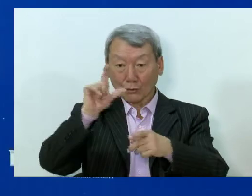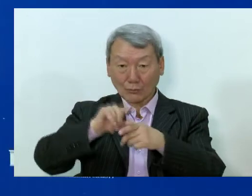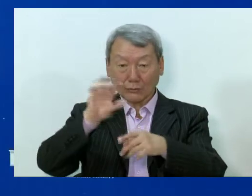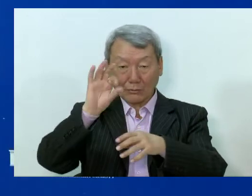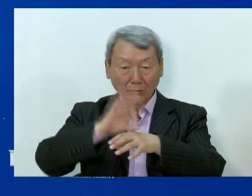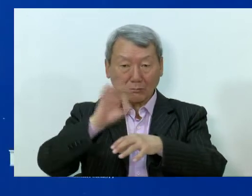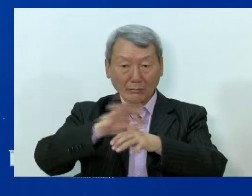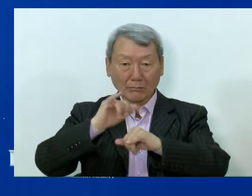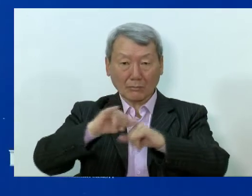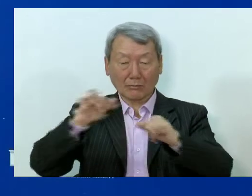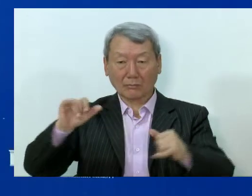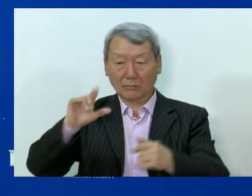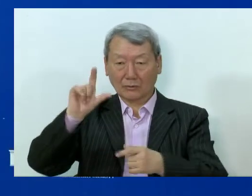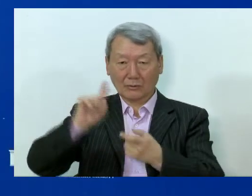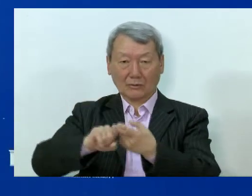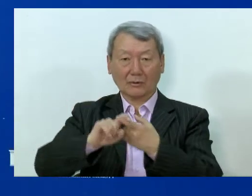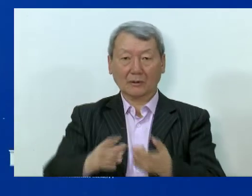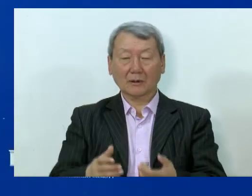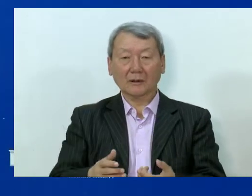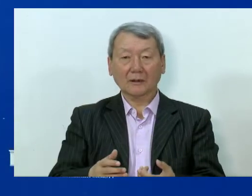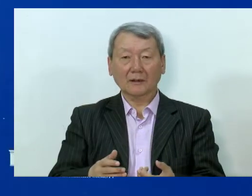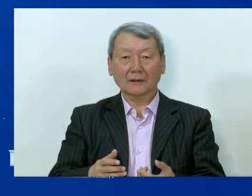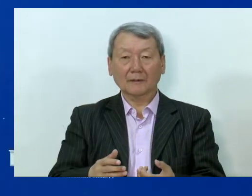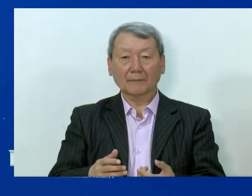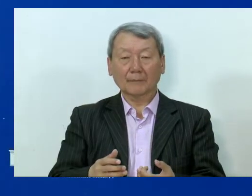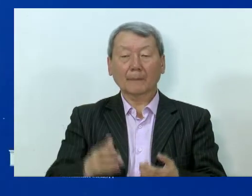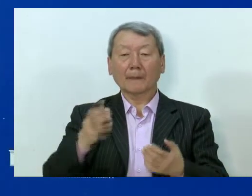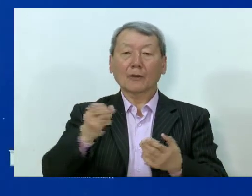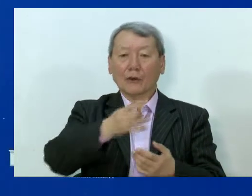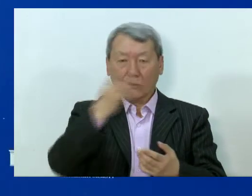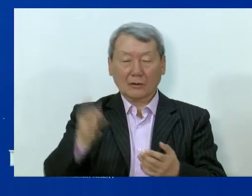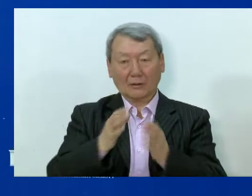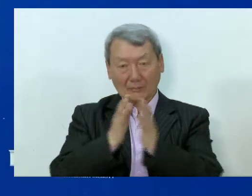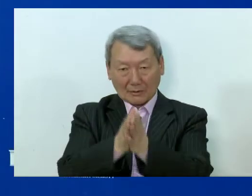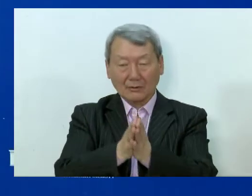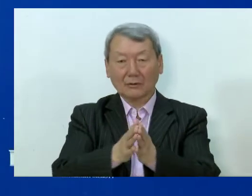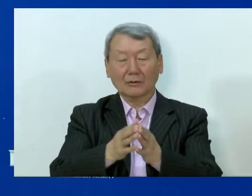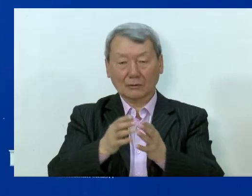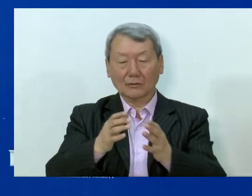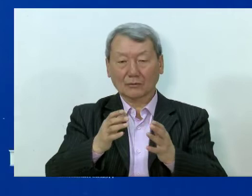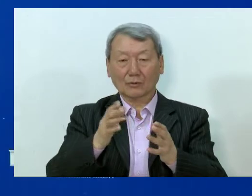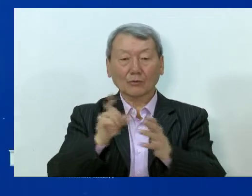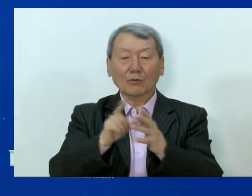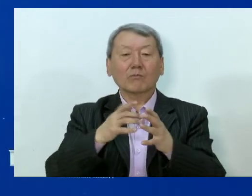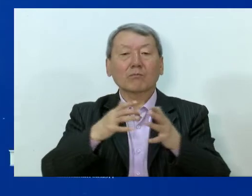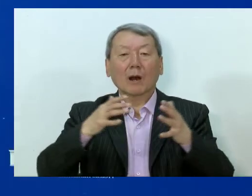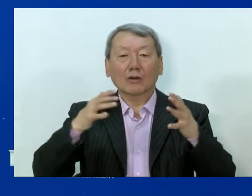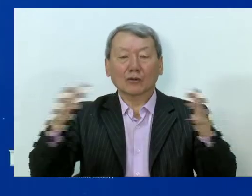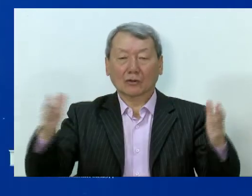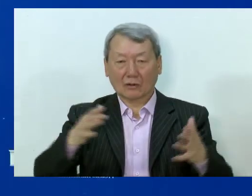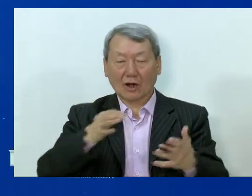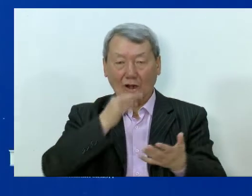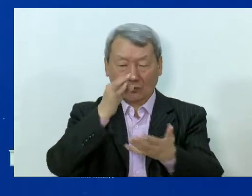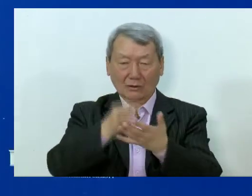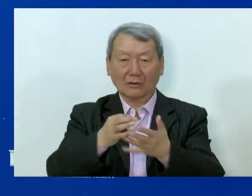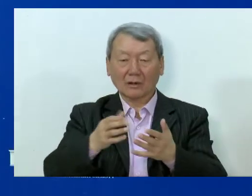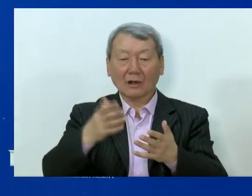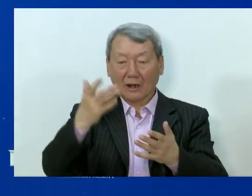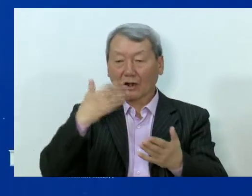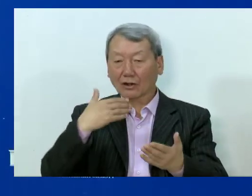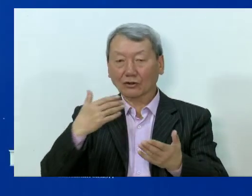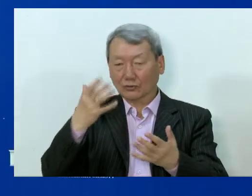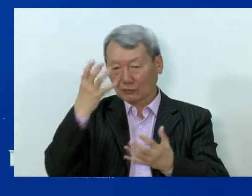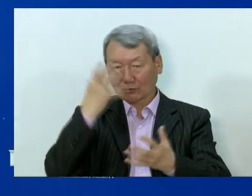этим опасным недуга еще раз вас призываю с большой ответственностью относиться